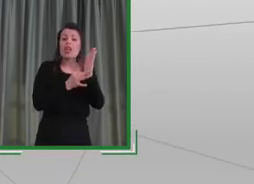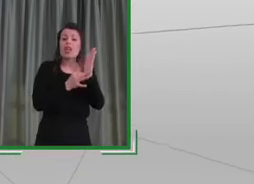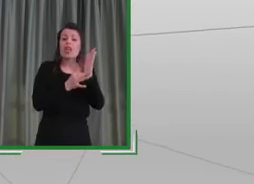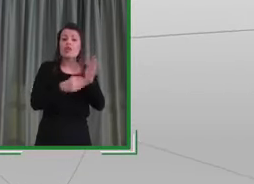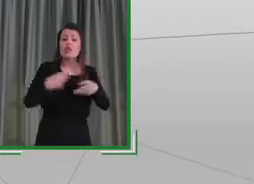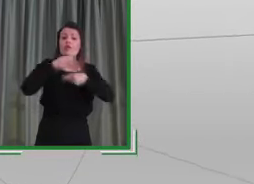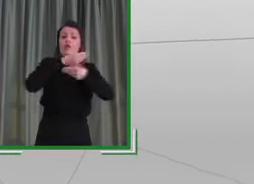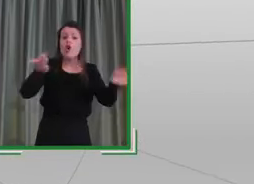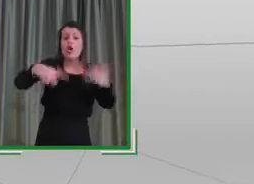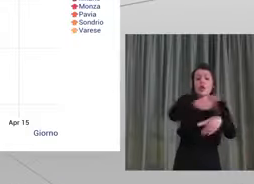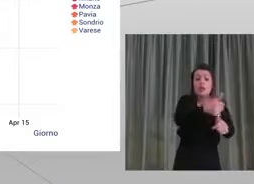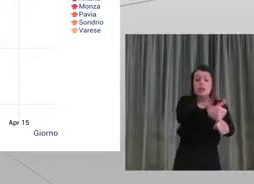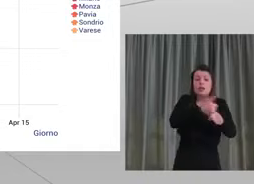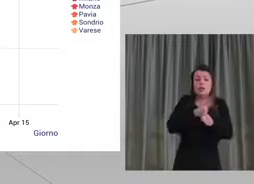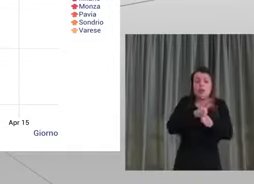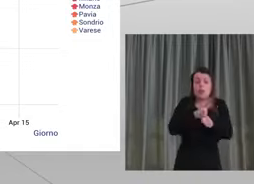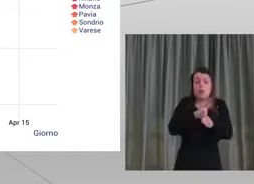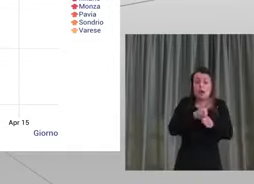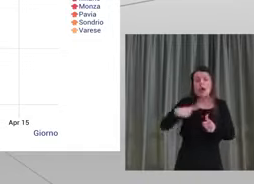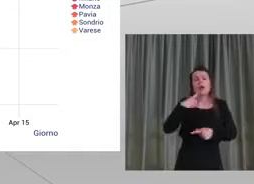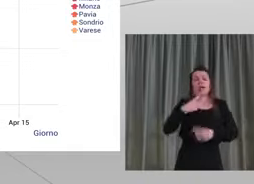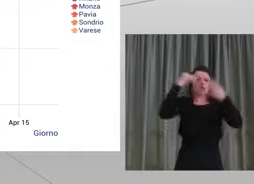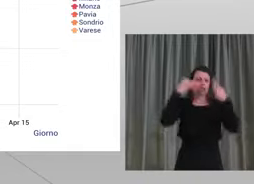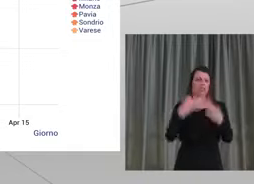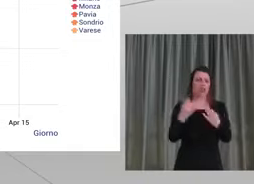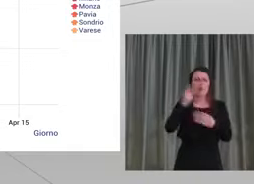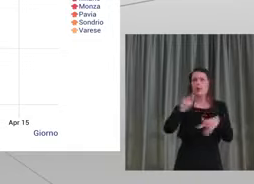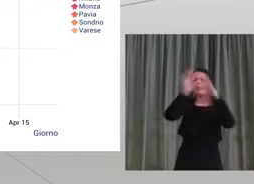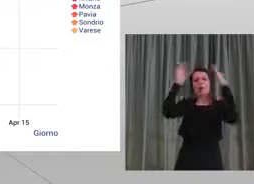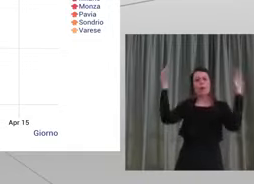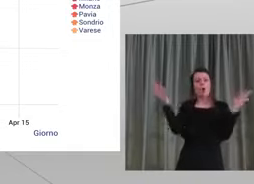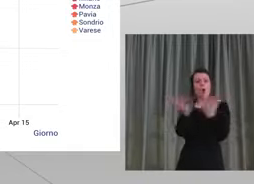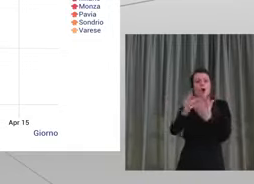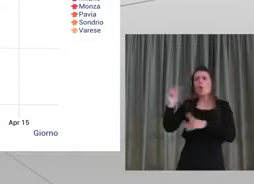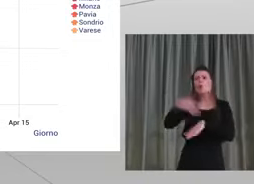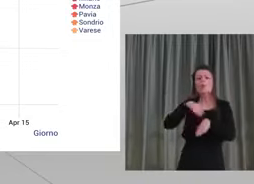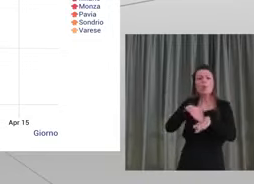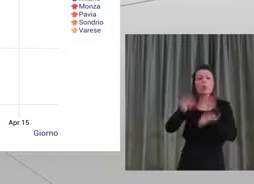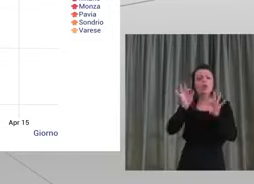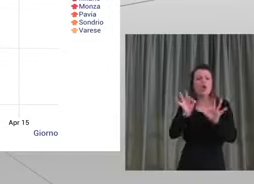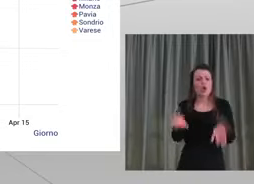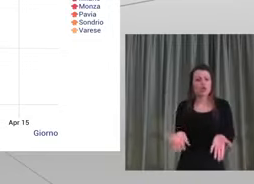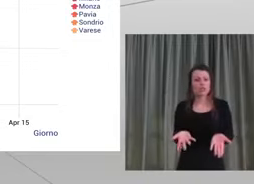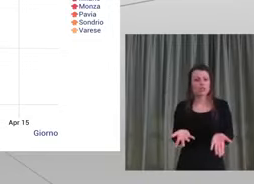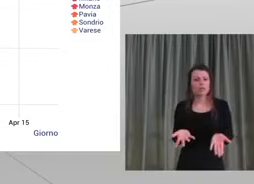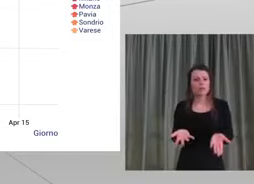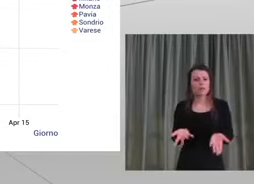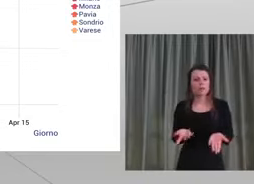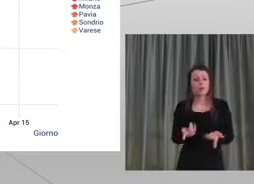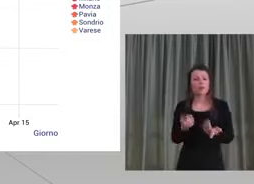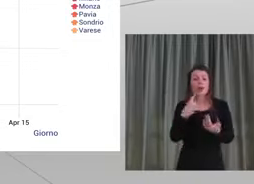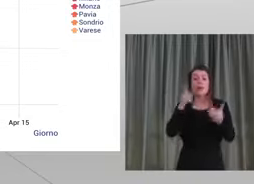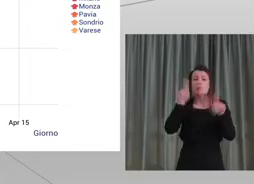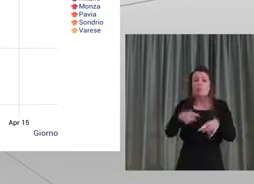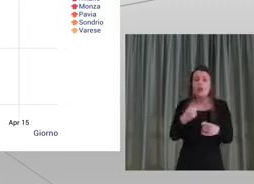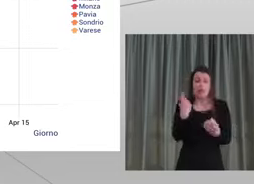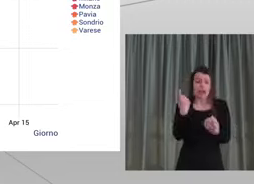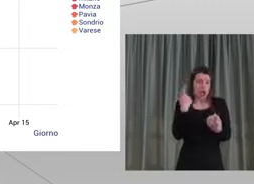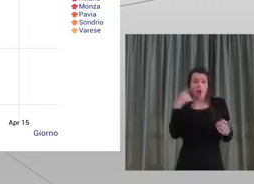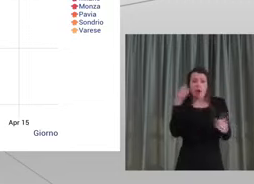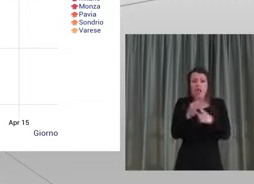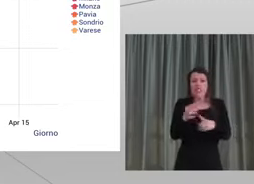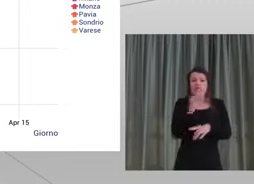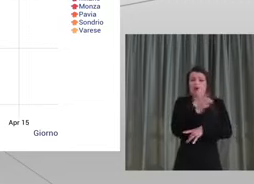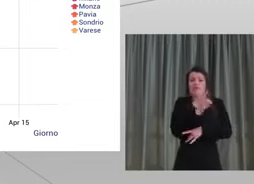vengono applicate unica arma per sconfiggere questo virus in particolar modo in lombardia come in alcuni paesi nel